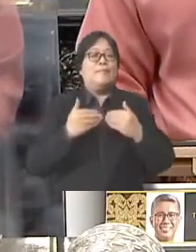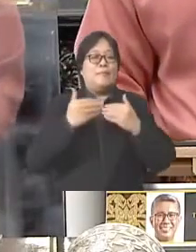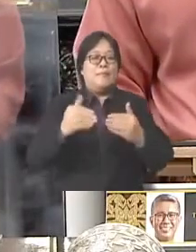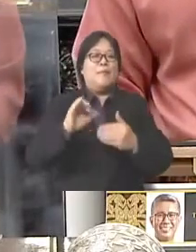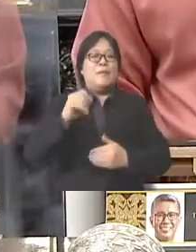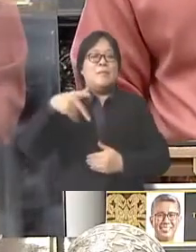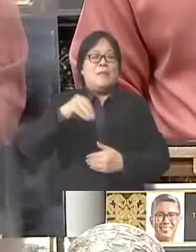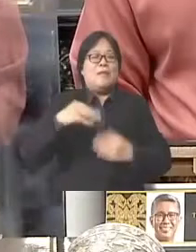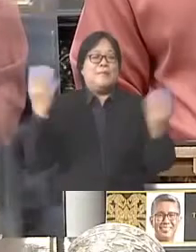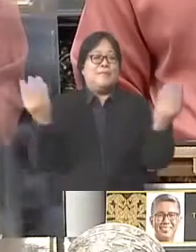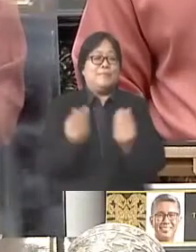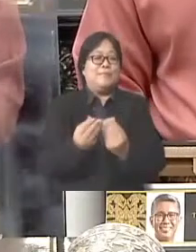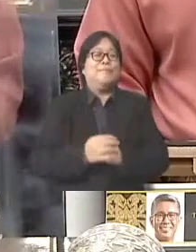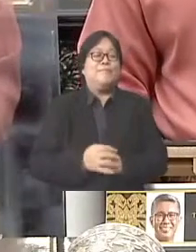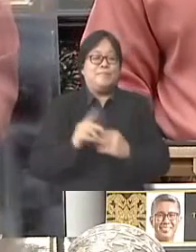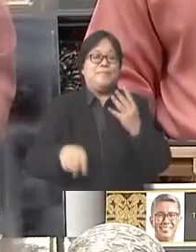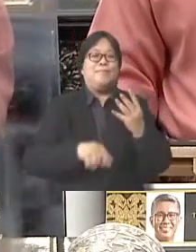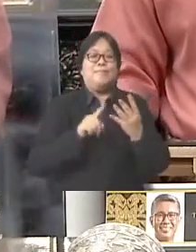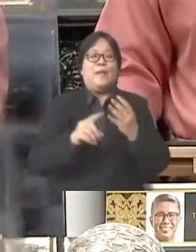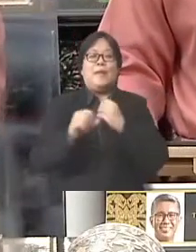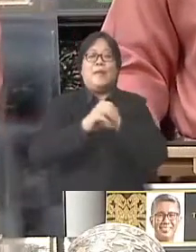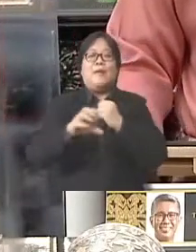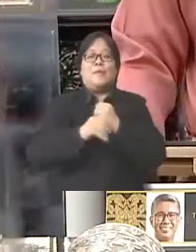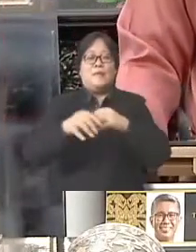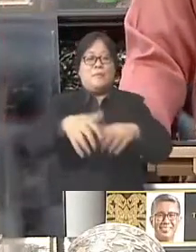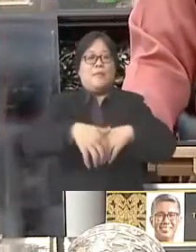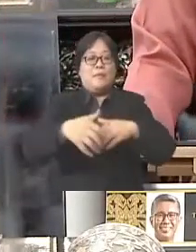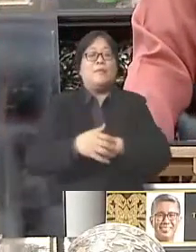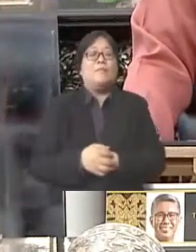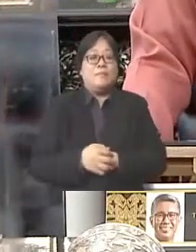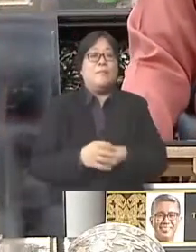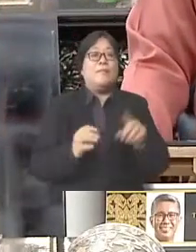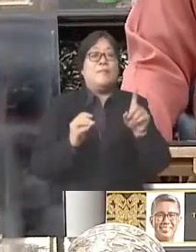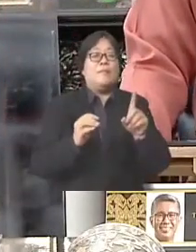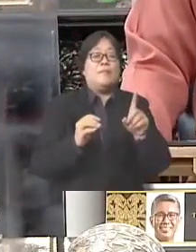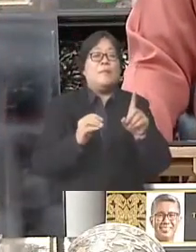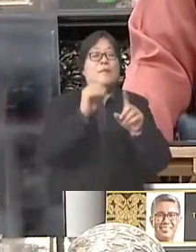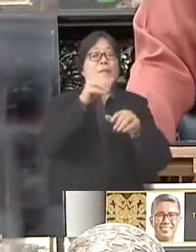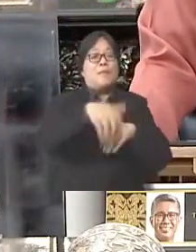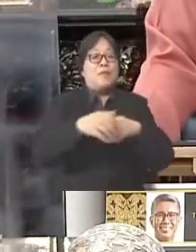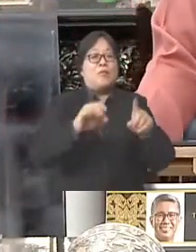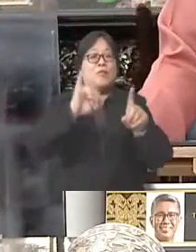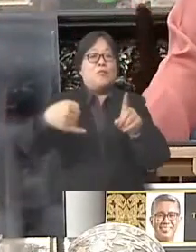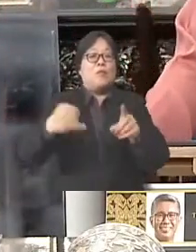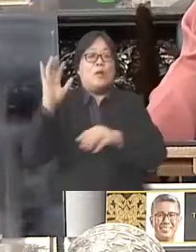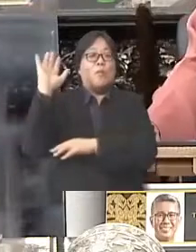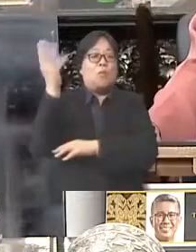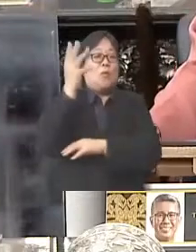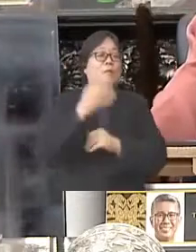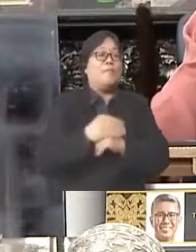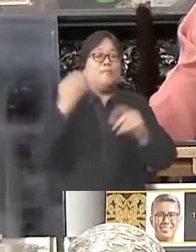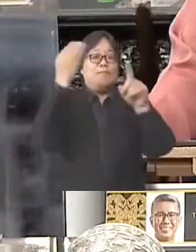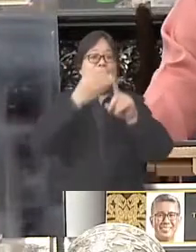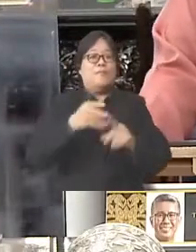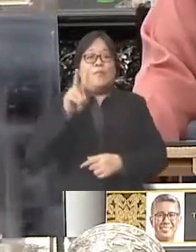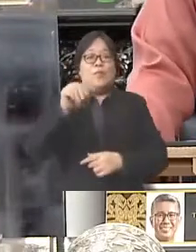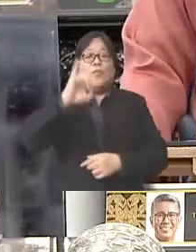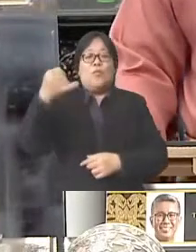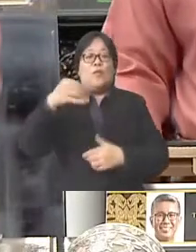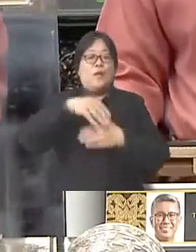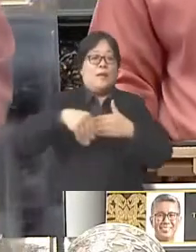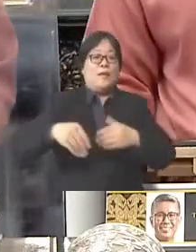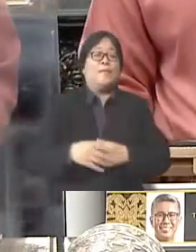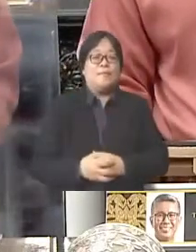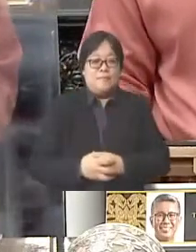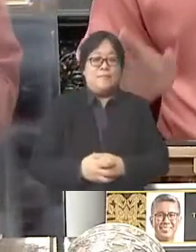spesies terancam keempat Champion pengamanan 100 penanaman 100000000 pokok dengan sasaran